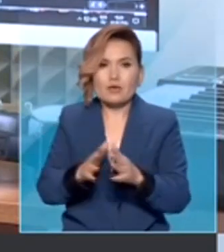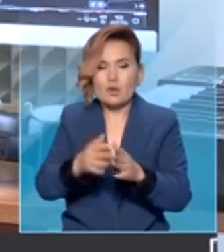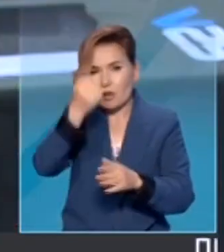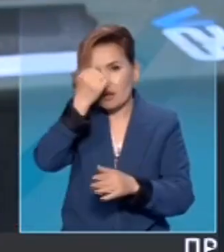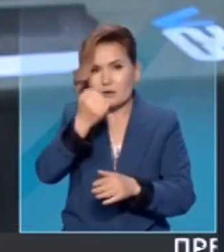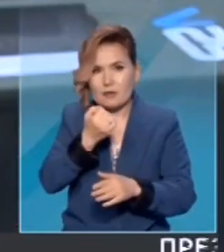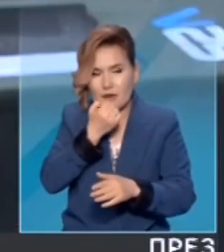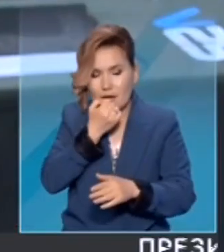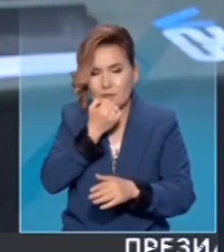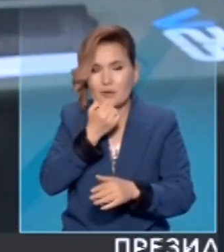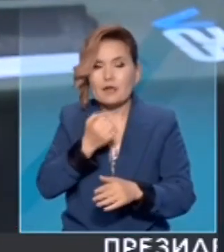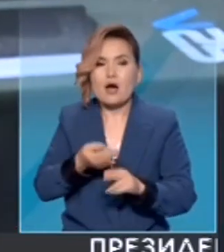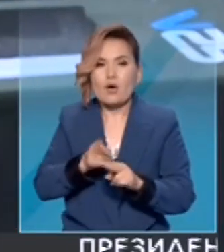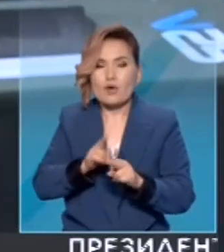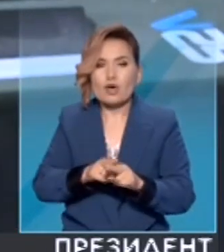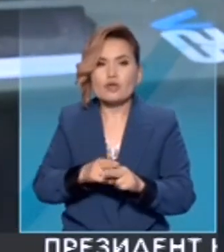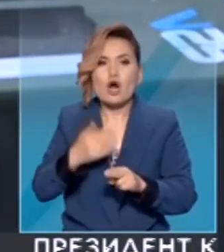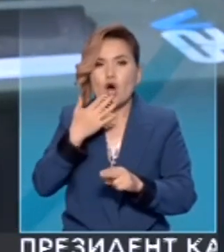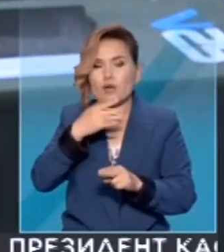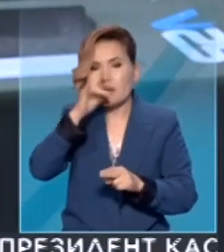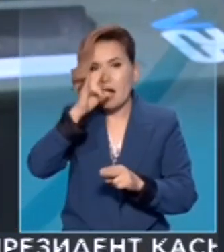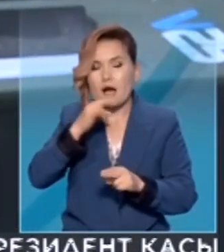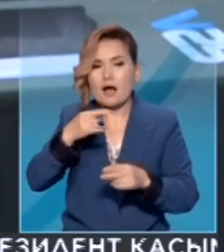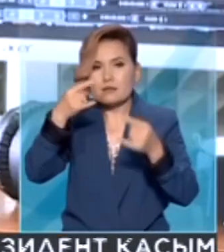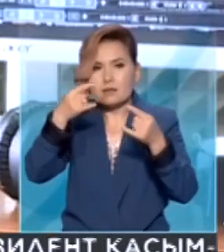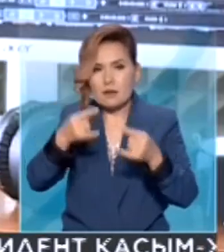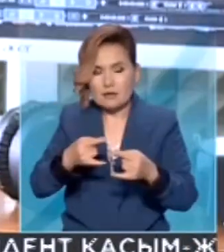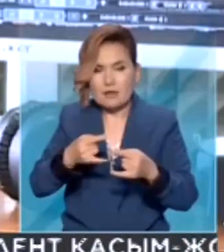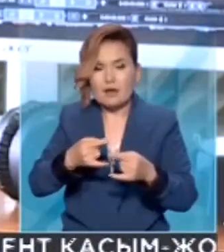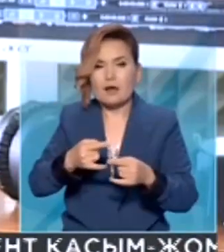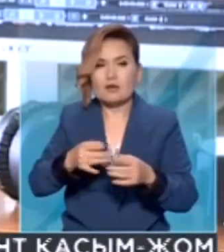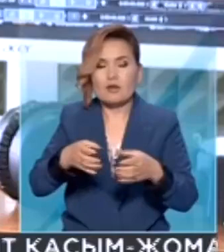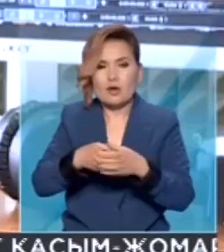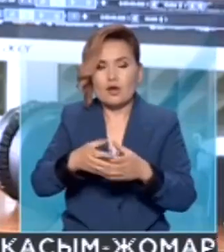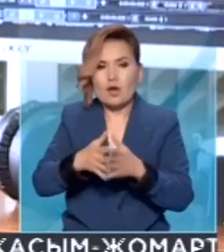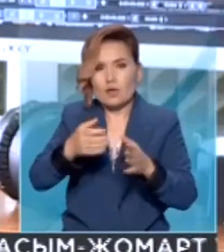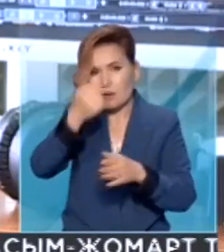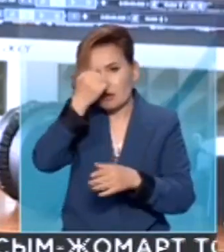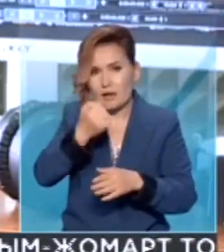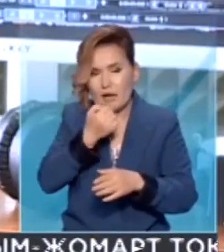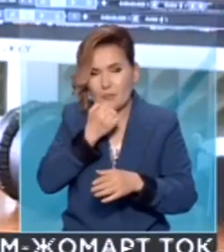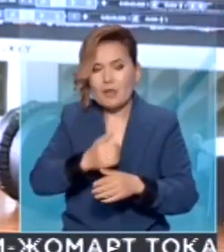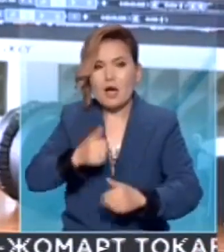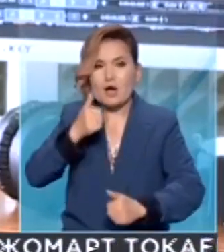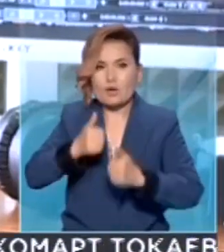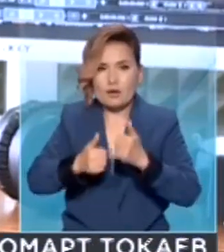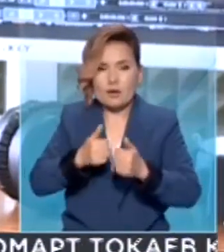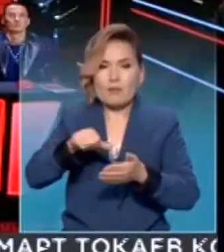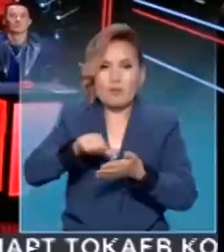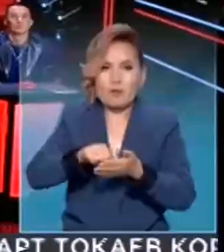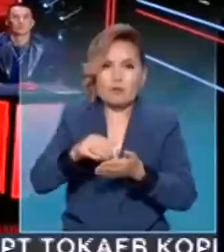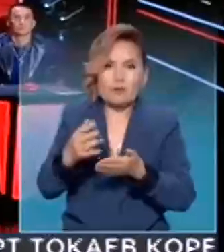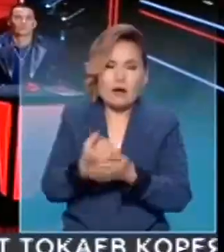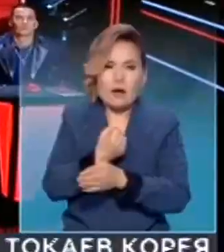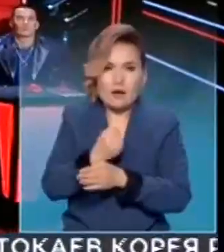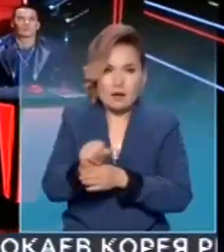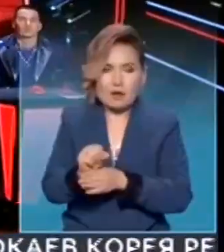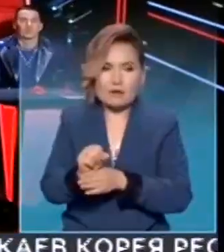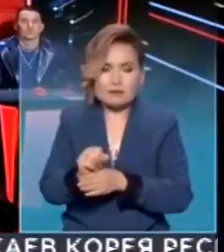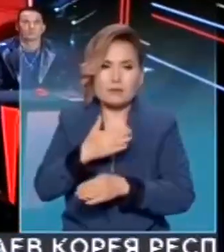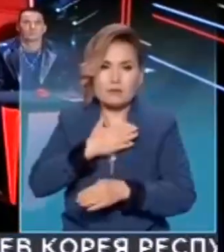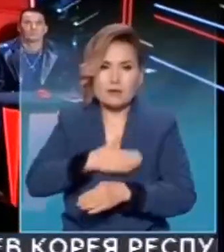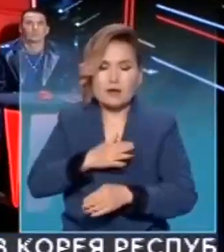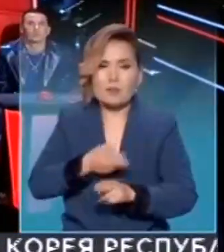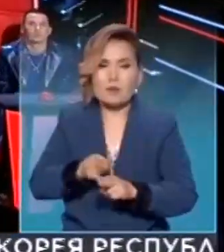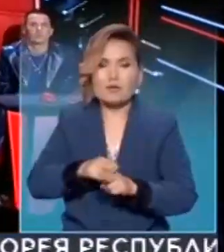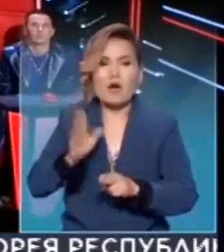бас қалдым. Бірінші ұлттық Қазақстанда осын жеңіп шығу. Өзімнің авторлыған шығарсам ба деген ойым бар. Қазақстанның талантты